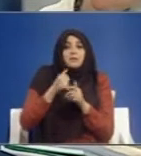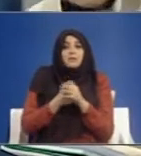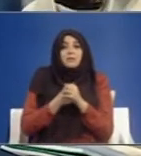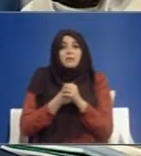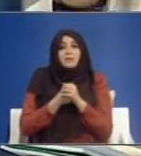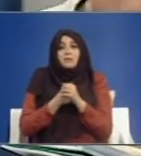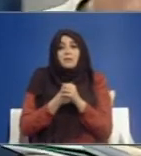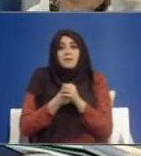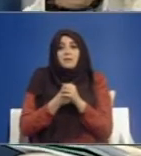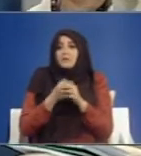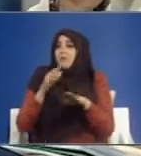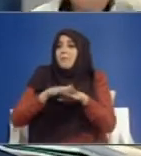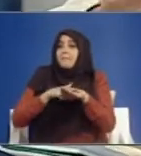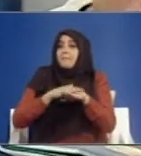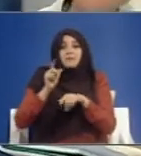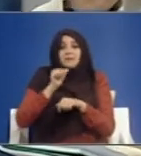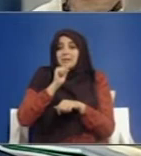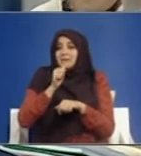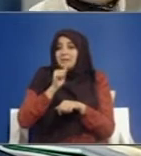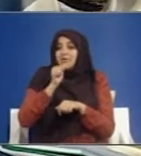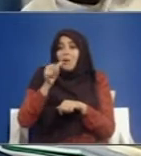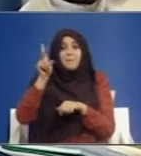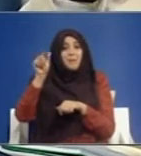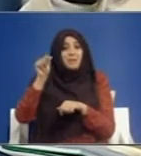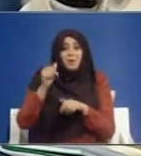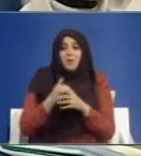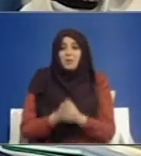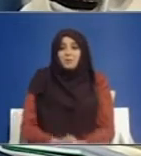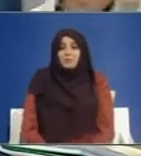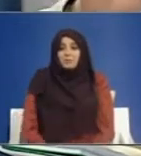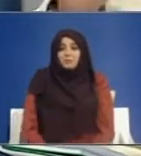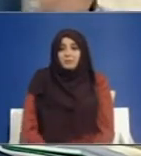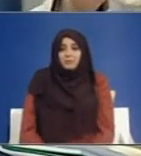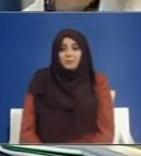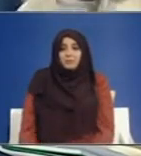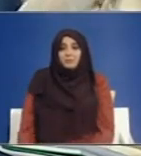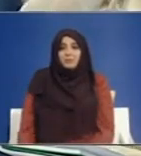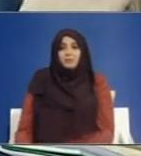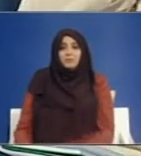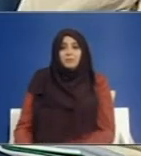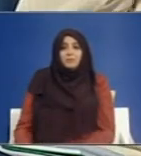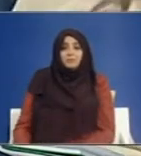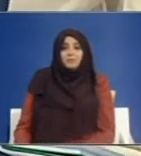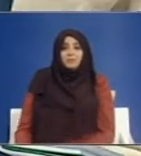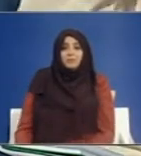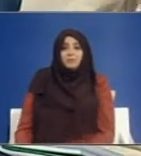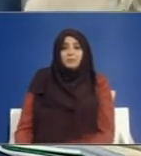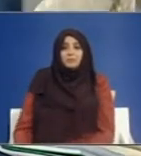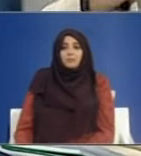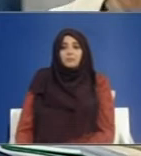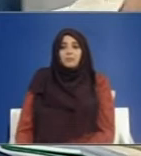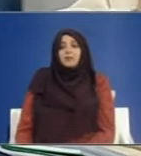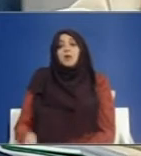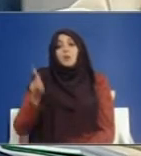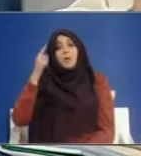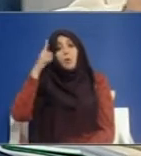معناها غير مستأذن. لم تستأذن، يعني لم تستأذن، هذا هو معناه. أيوة غير مبرر معناها ما ظهرلاش. أنا فهمت قاعد في دارها،